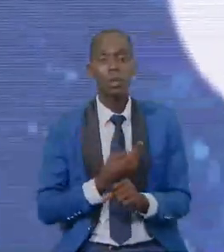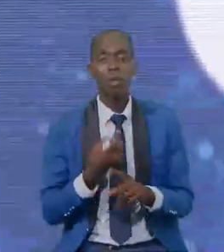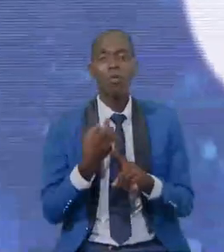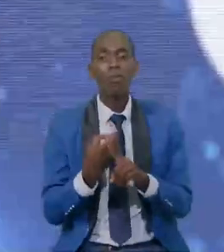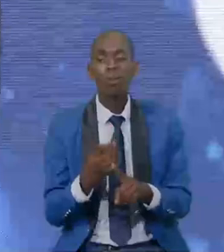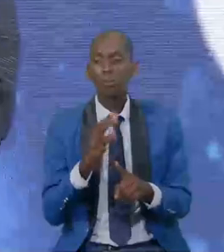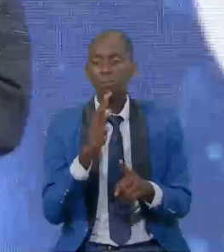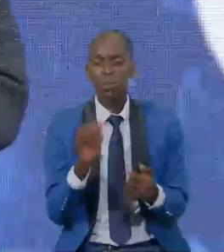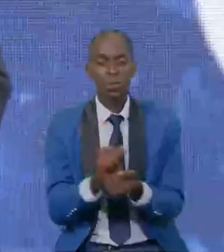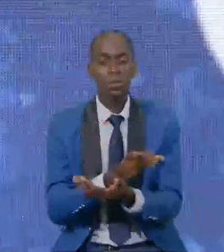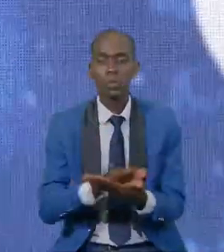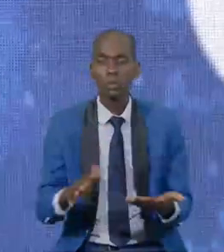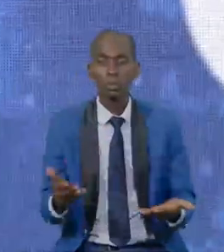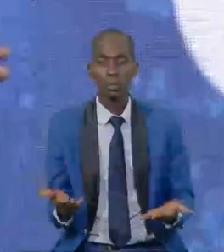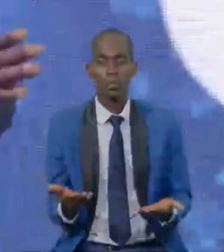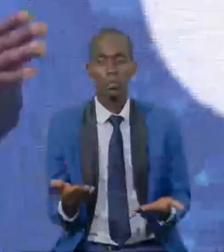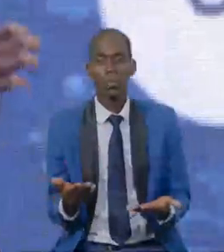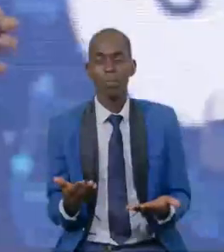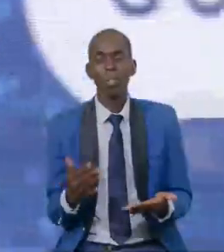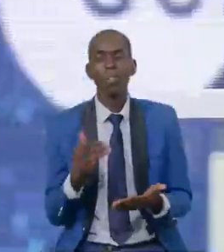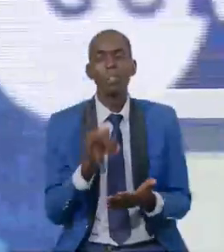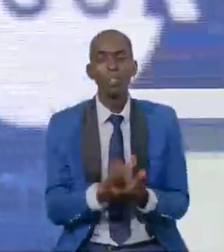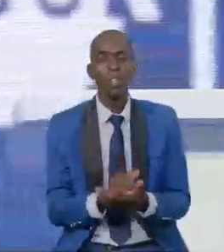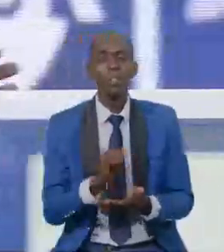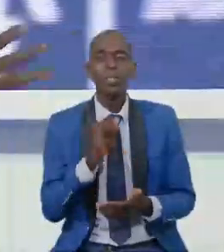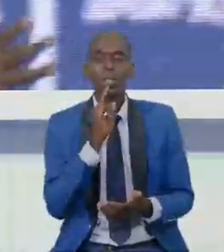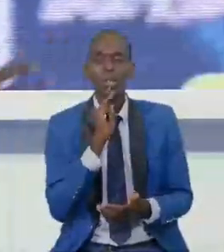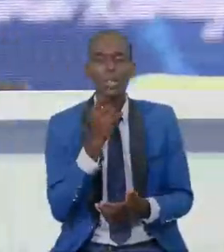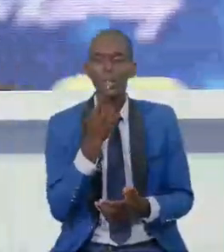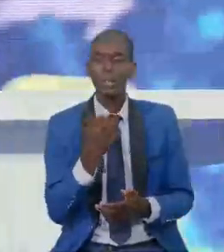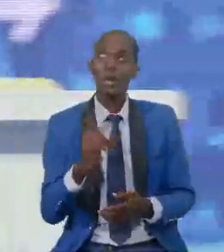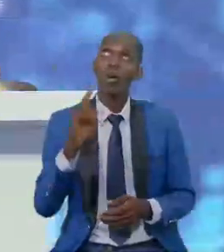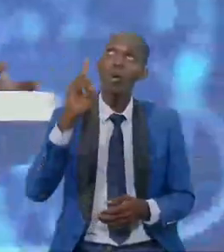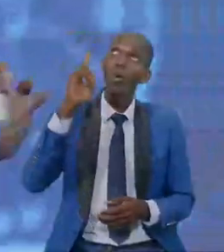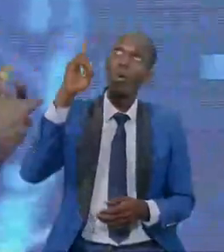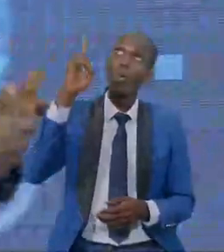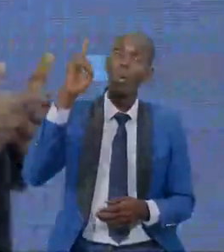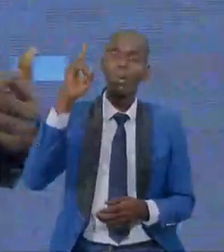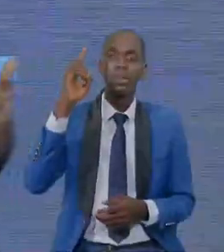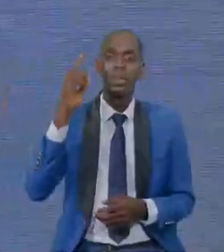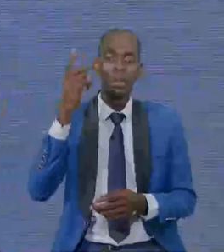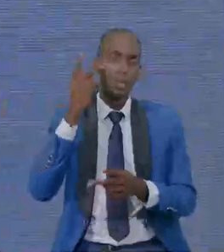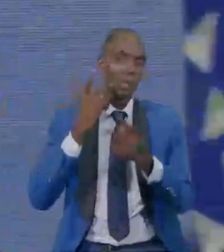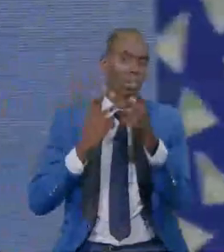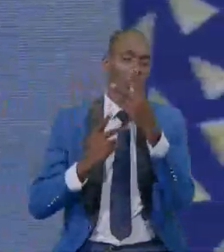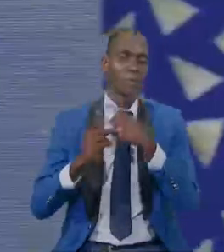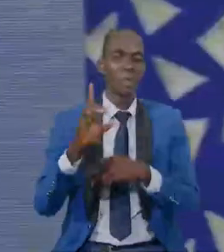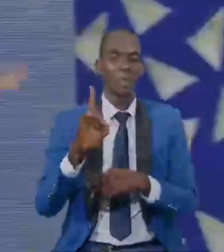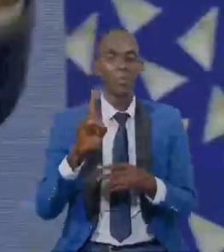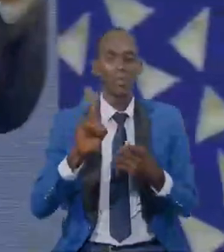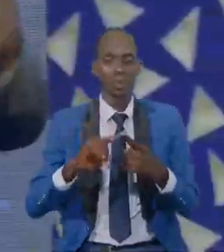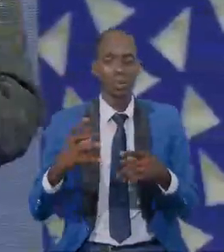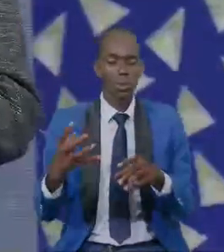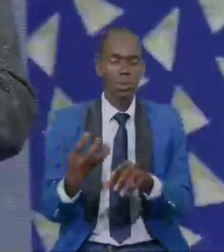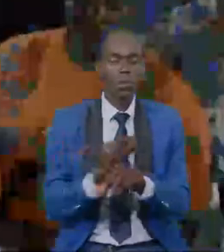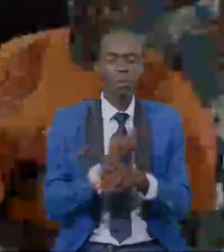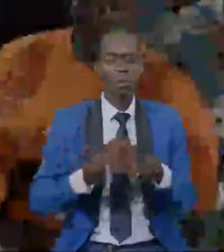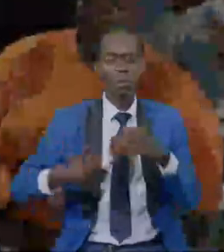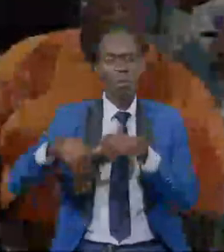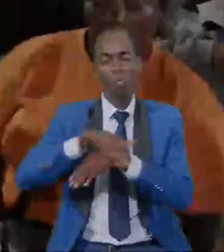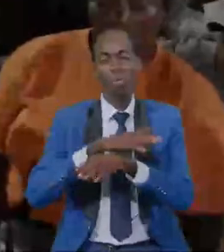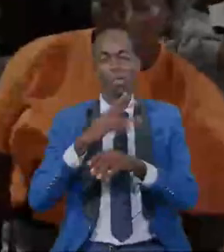Il nous sauve de la perdition. That is the one prophesied to take over the government of